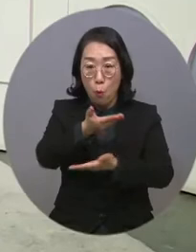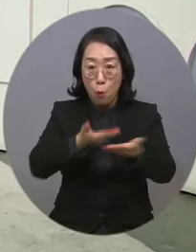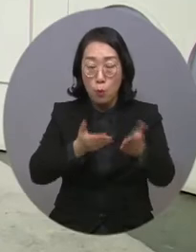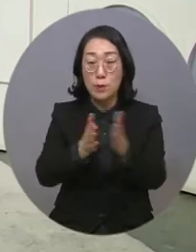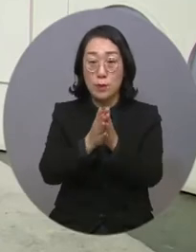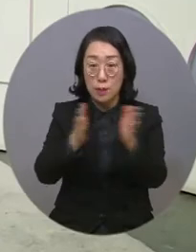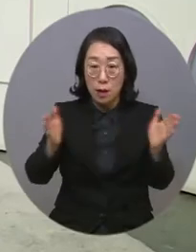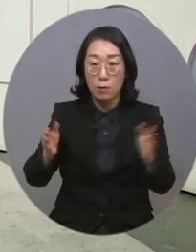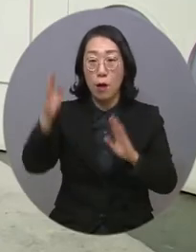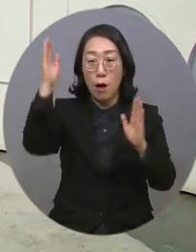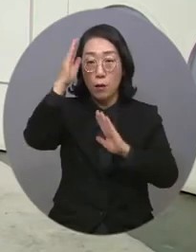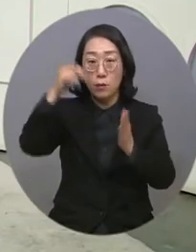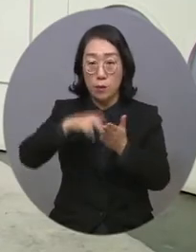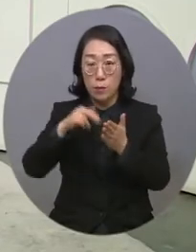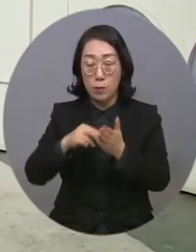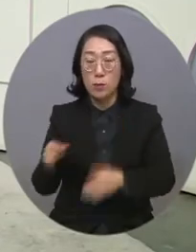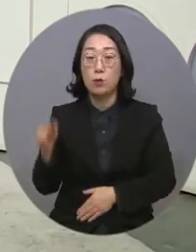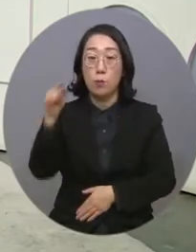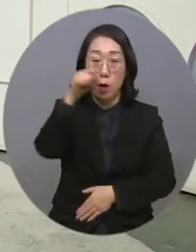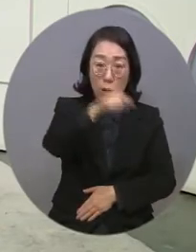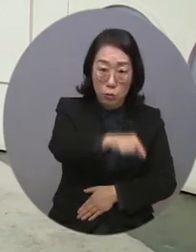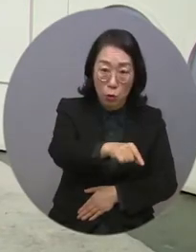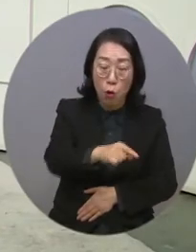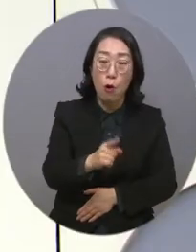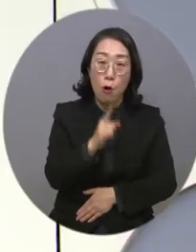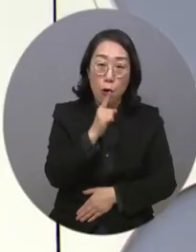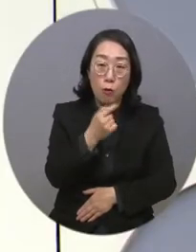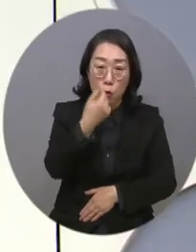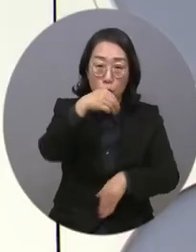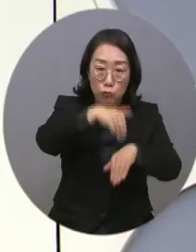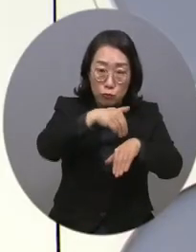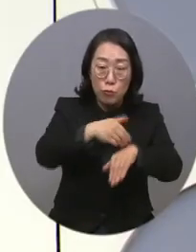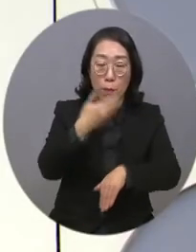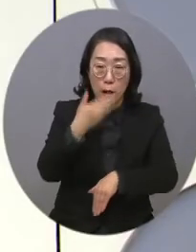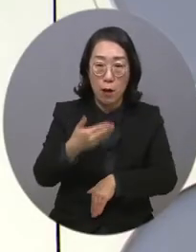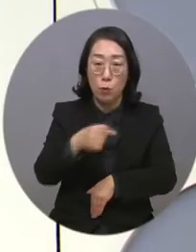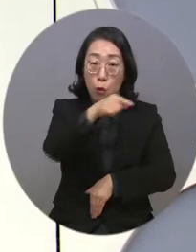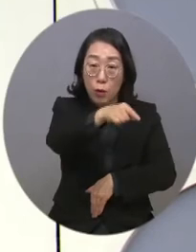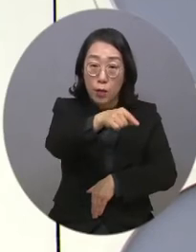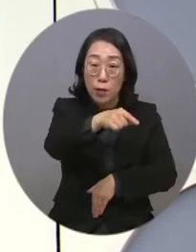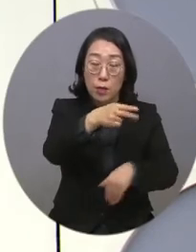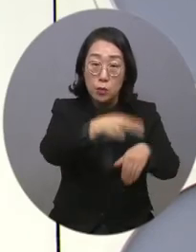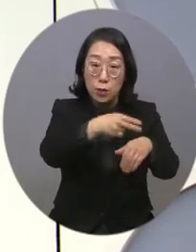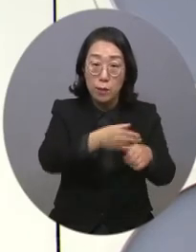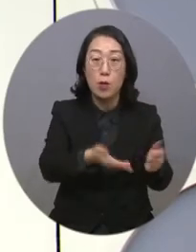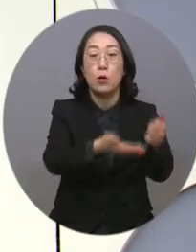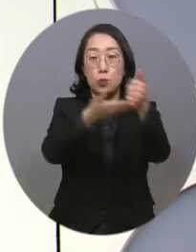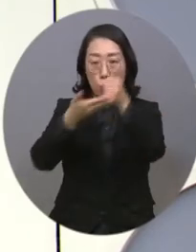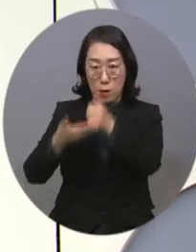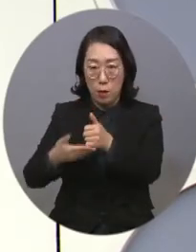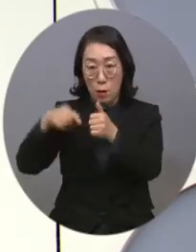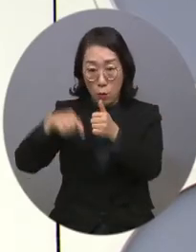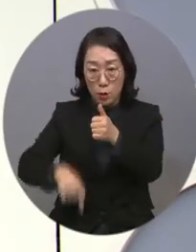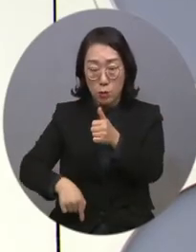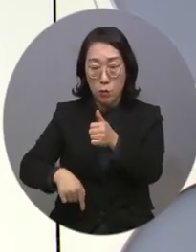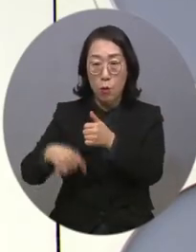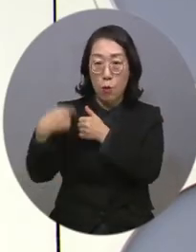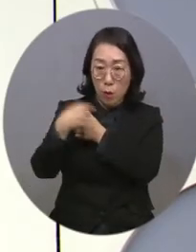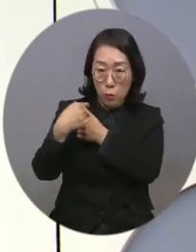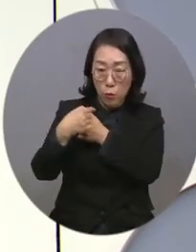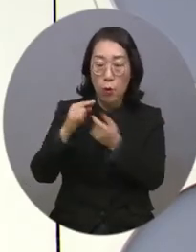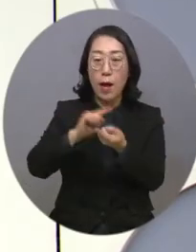우리 학생들이 현지에 가서 여름에 어학연수도 받을 수 있고 또 우리가 현지 교수들을 초청해서 같이 가르치고 같이 공동